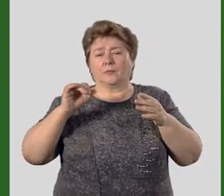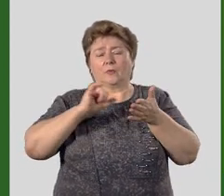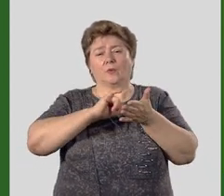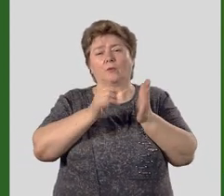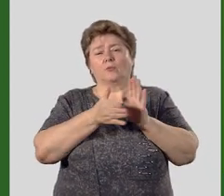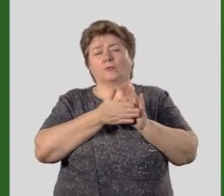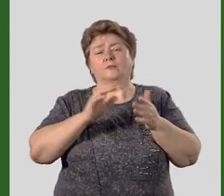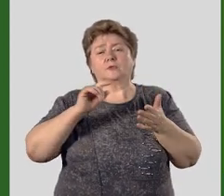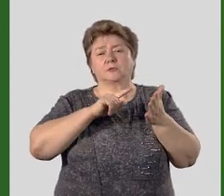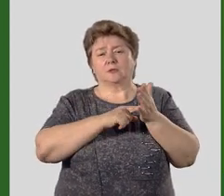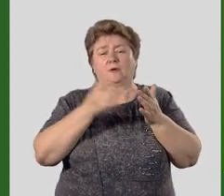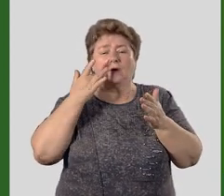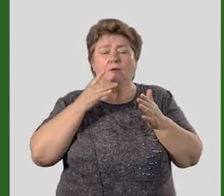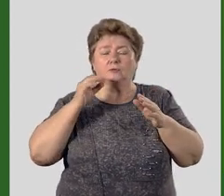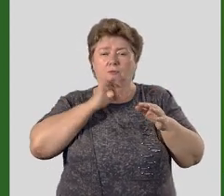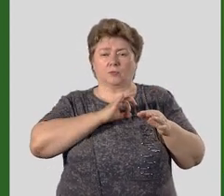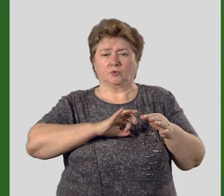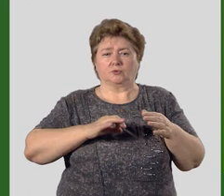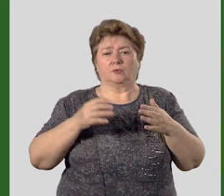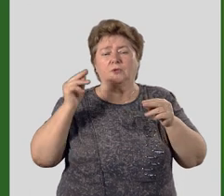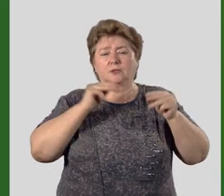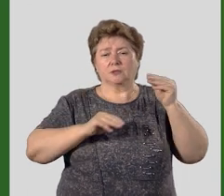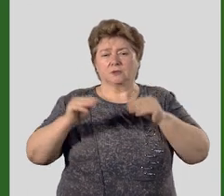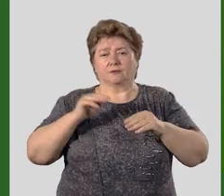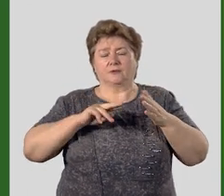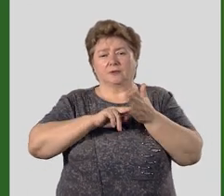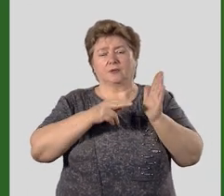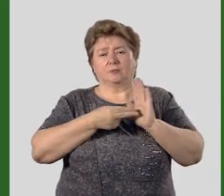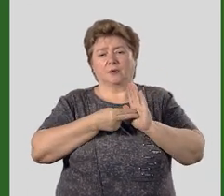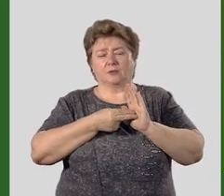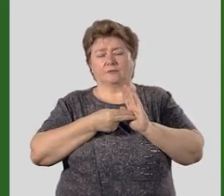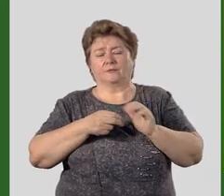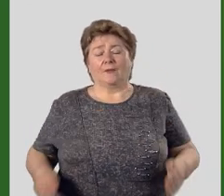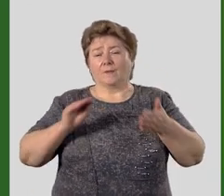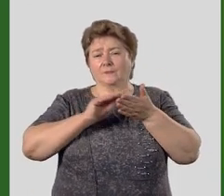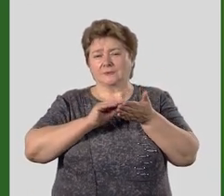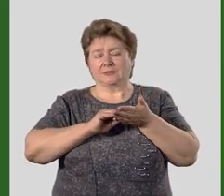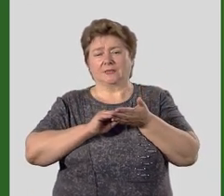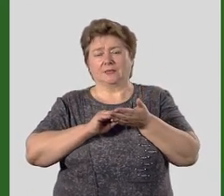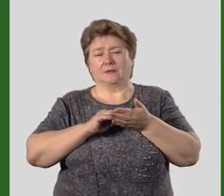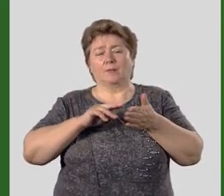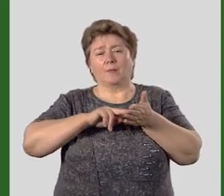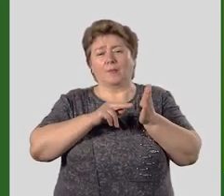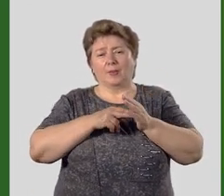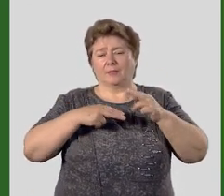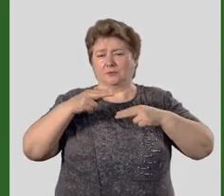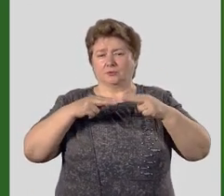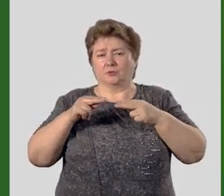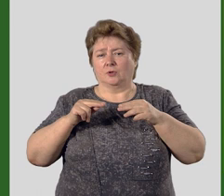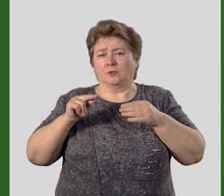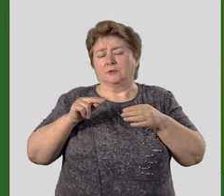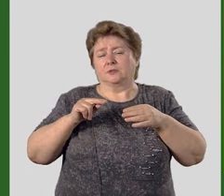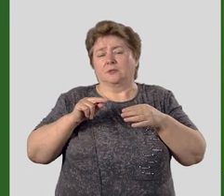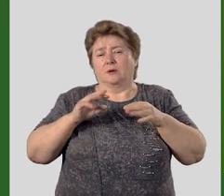условных знаков, которые пользуются при составлении планов. Обычно план строится